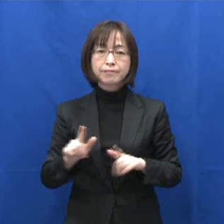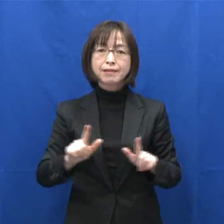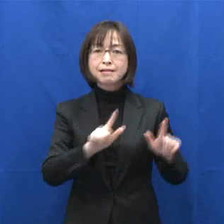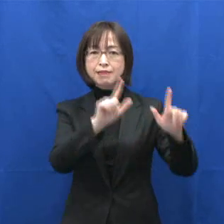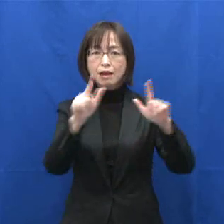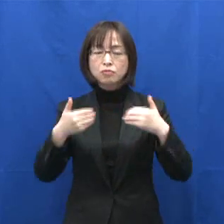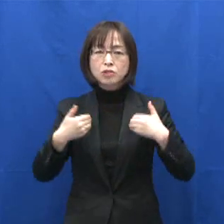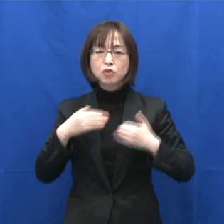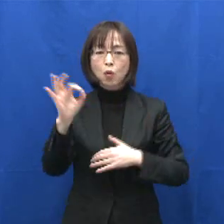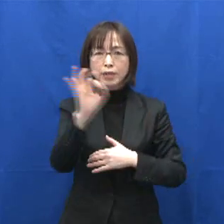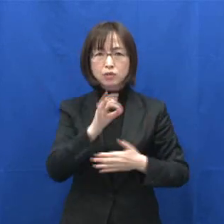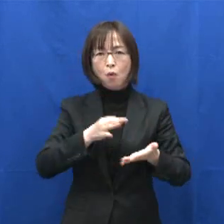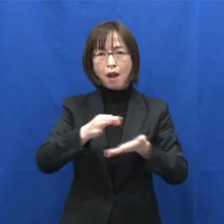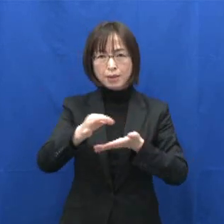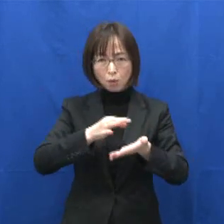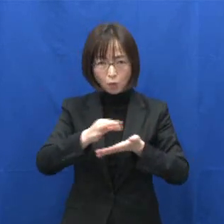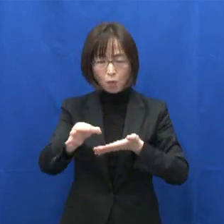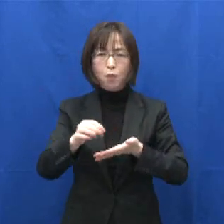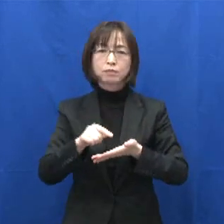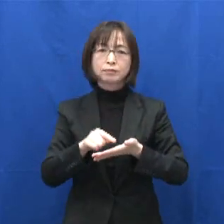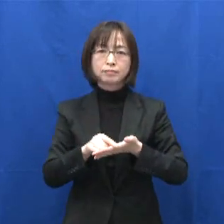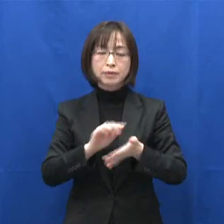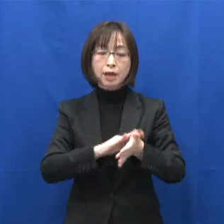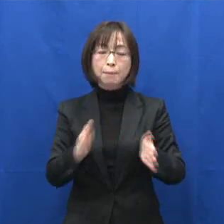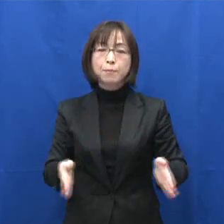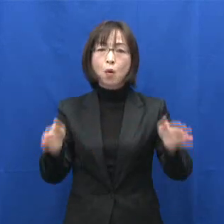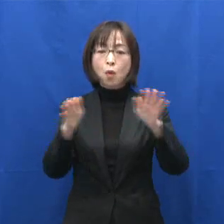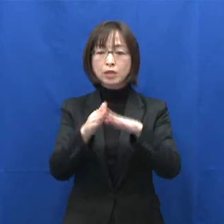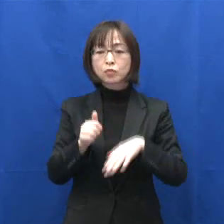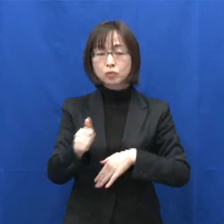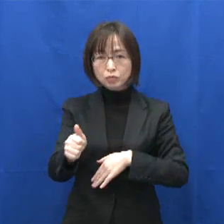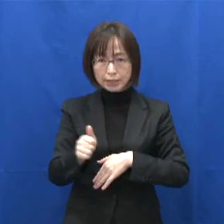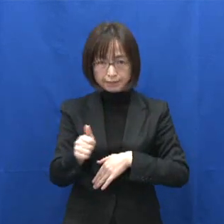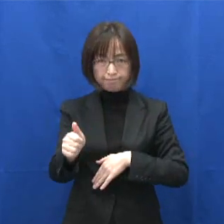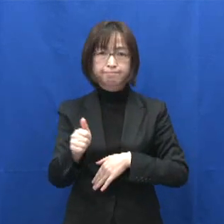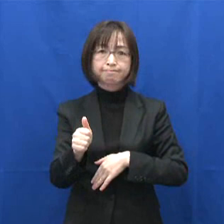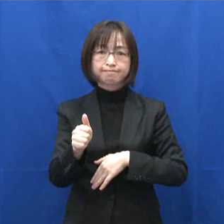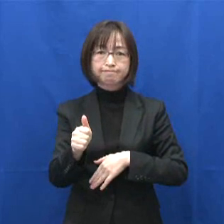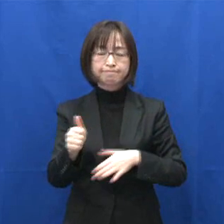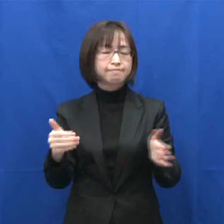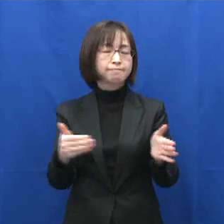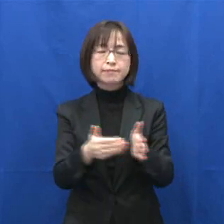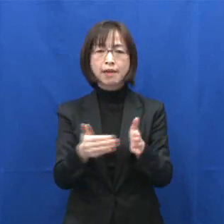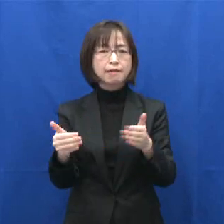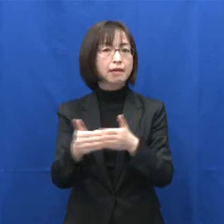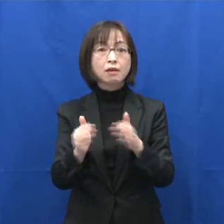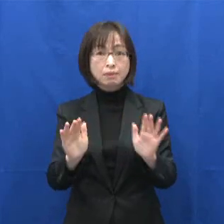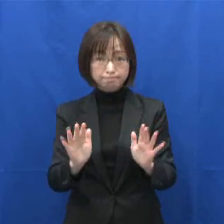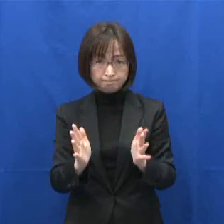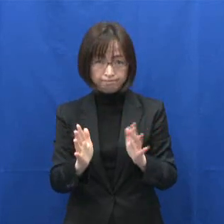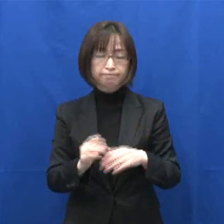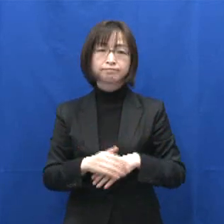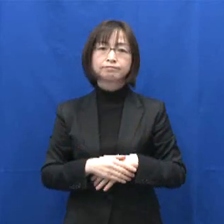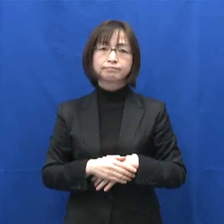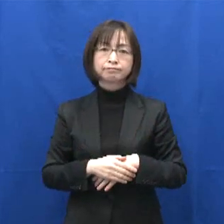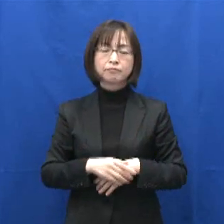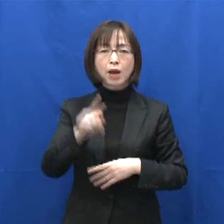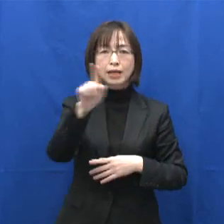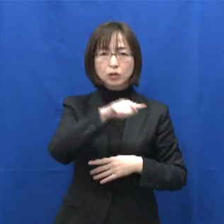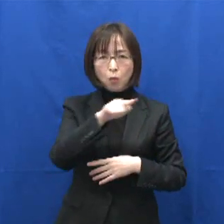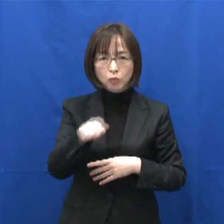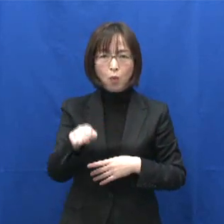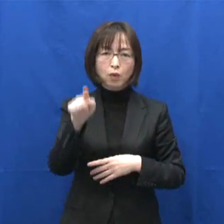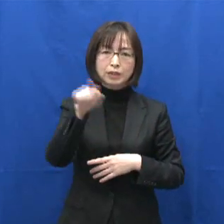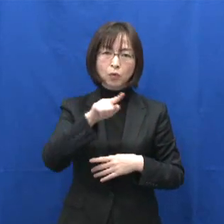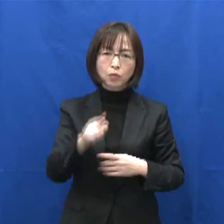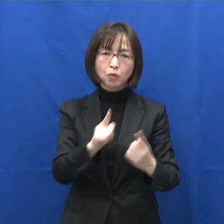必需品の買い物や病院への通院などは制限されておりませんが、人と人との